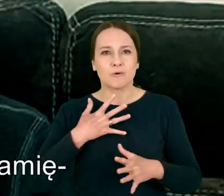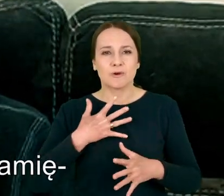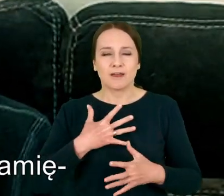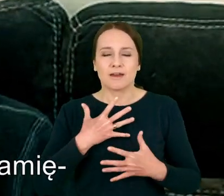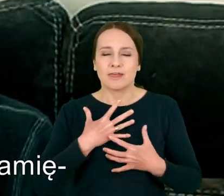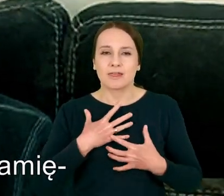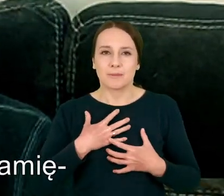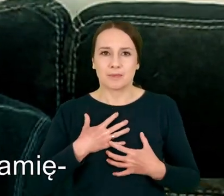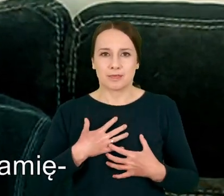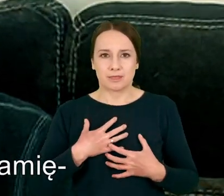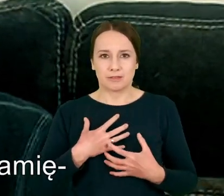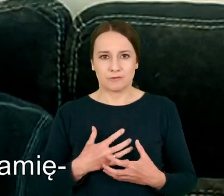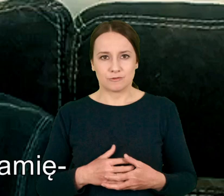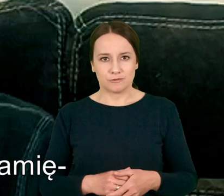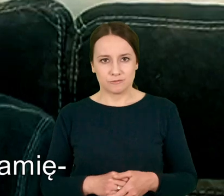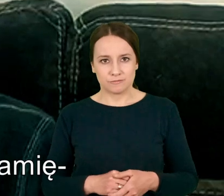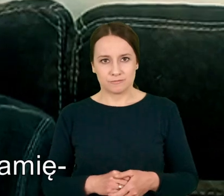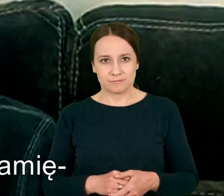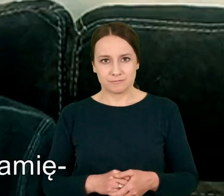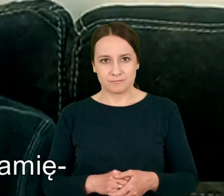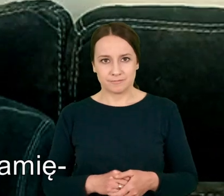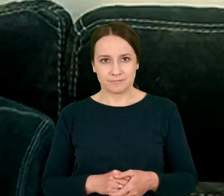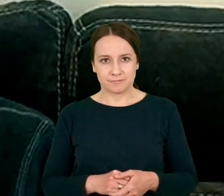strasznie go chwytają